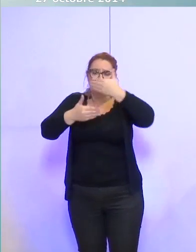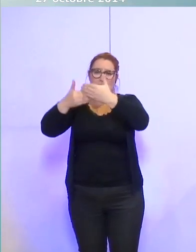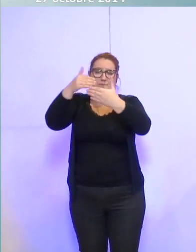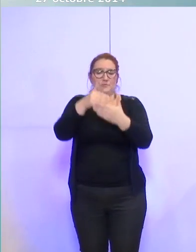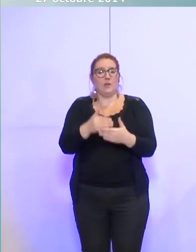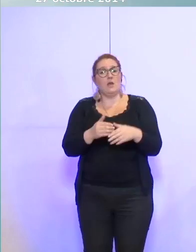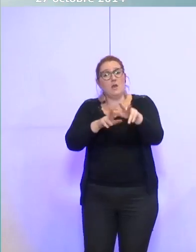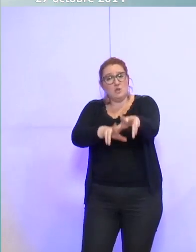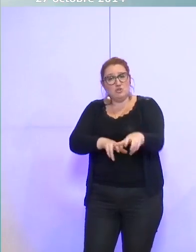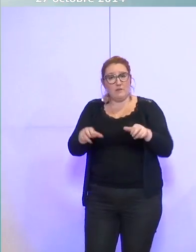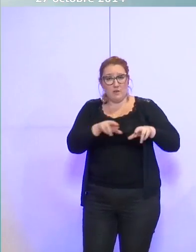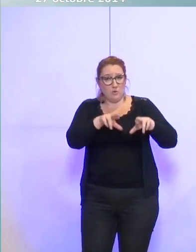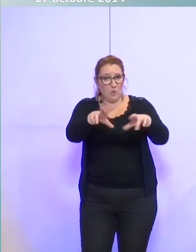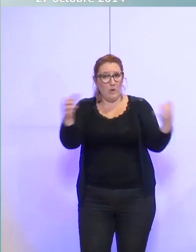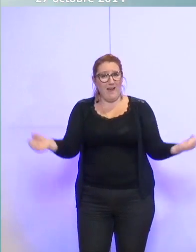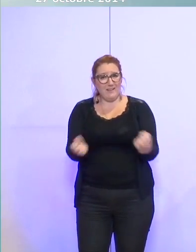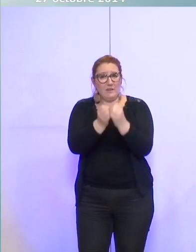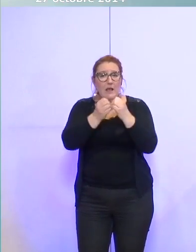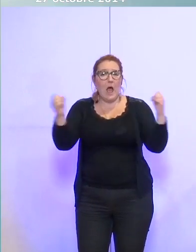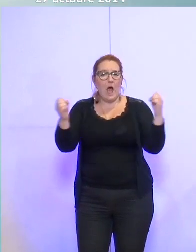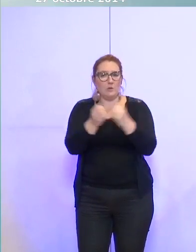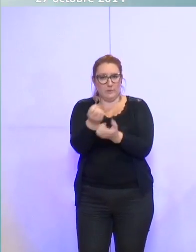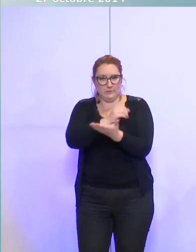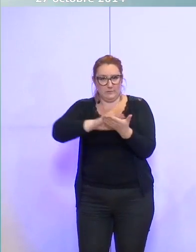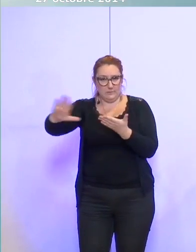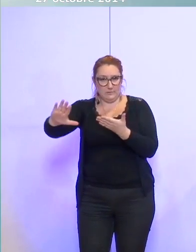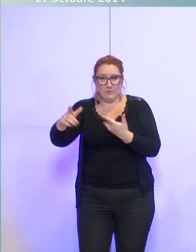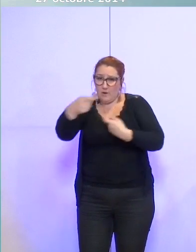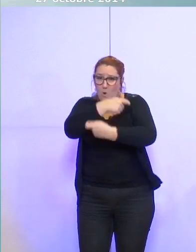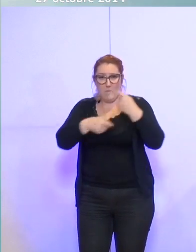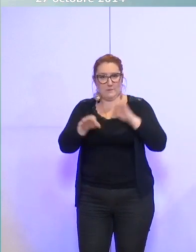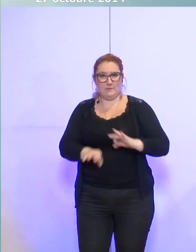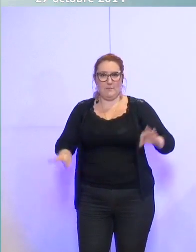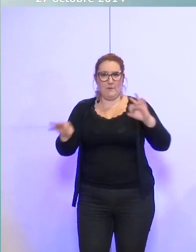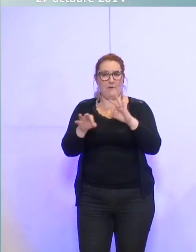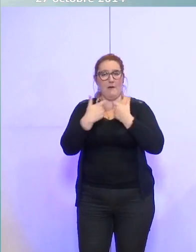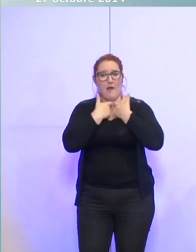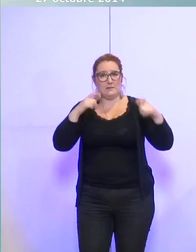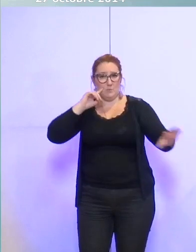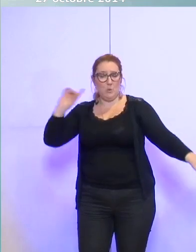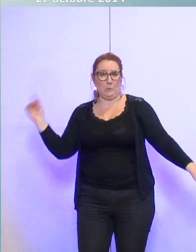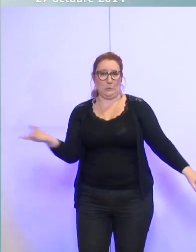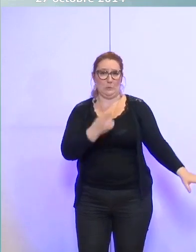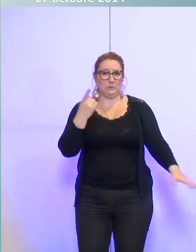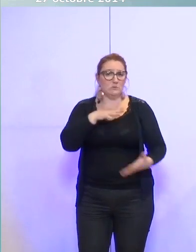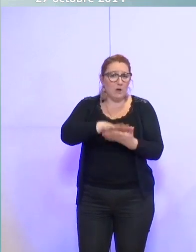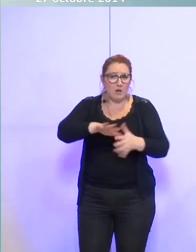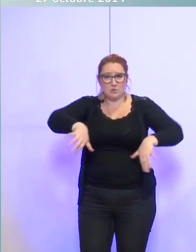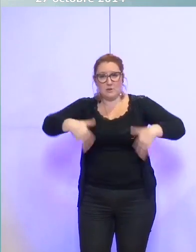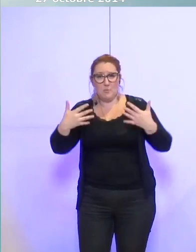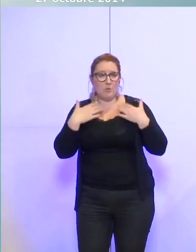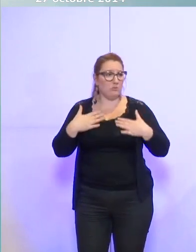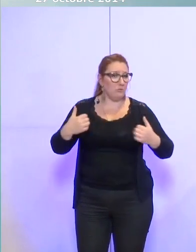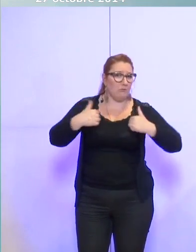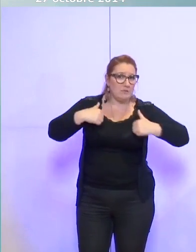est gratuite et non marchande. C'est une activité qui est accessible à toutes et tous, quels que soient les âges, quelle que soit la condition